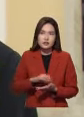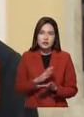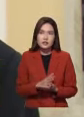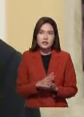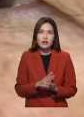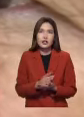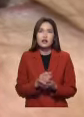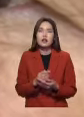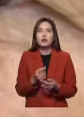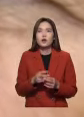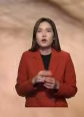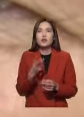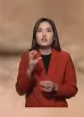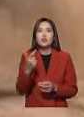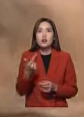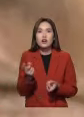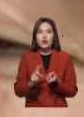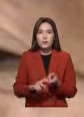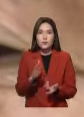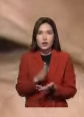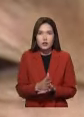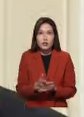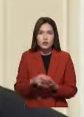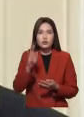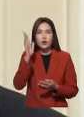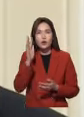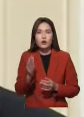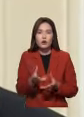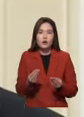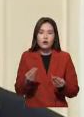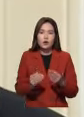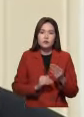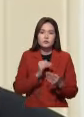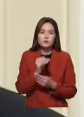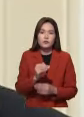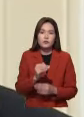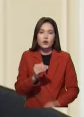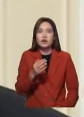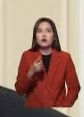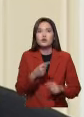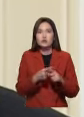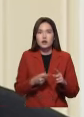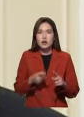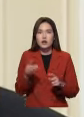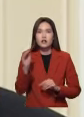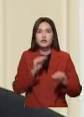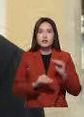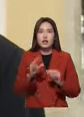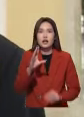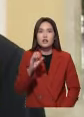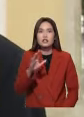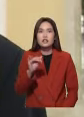адамға қатысты. Сондықтан да Көпеннің орны бөлек еді. Сол қымбат күлкі жағында жүрген сатирик